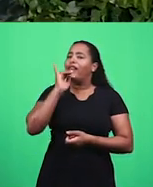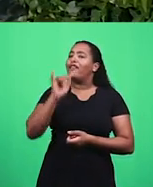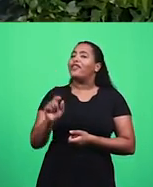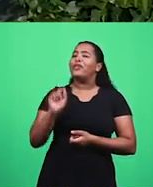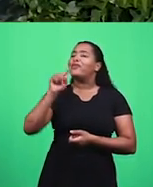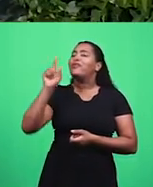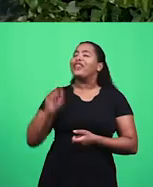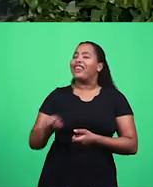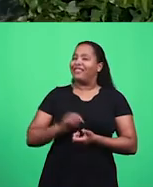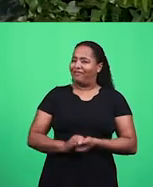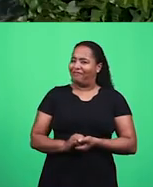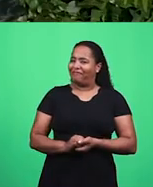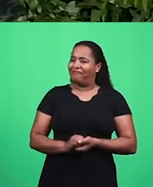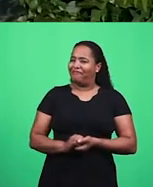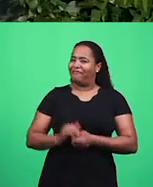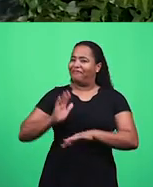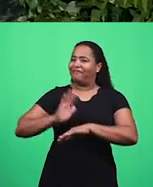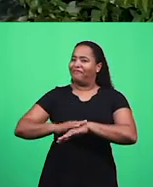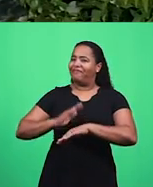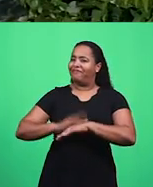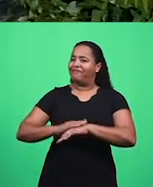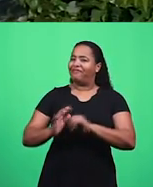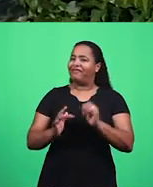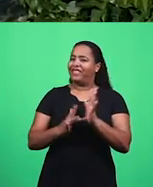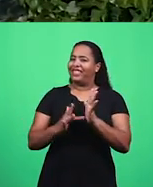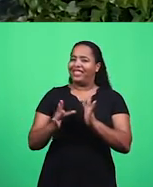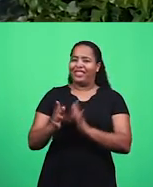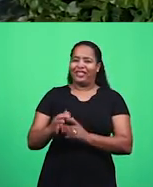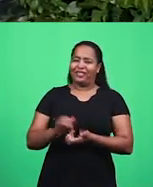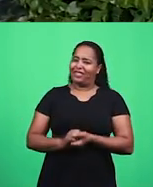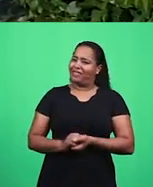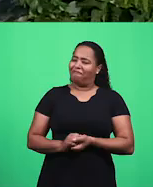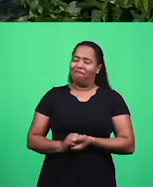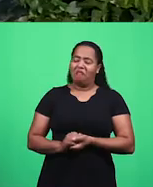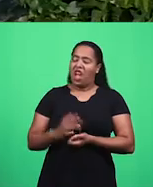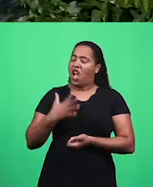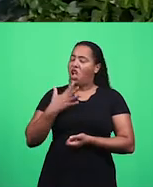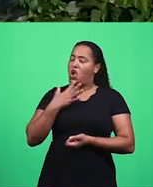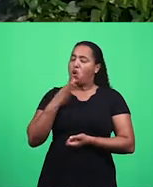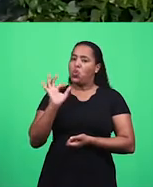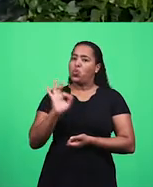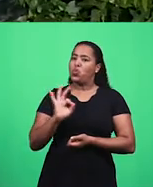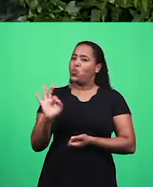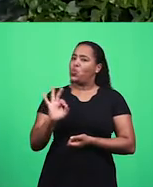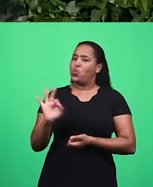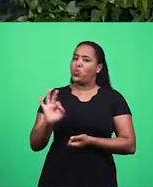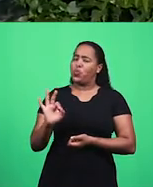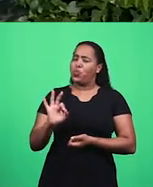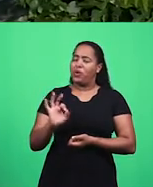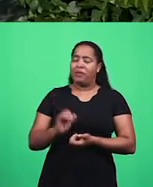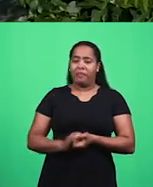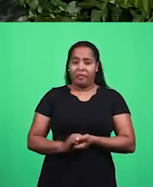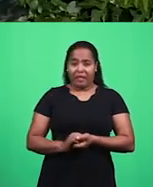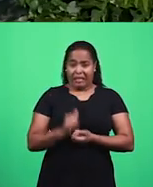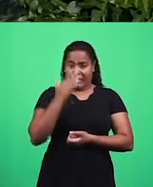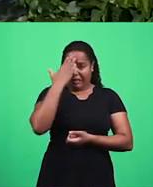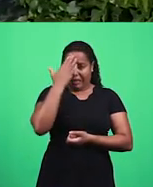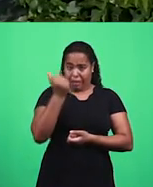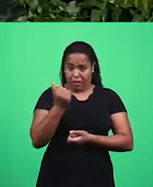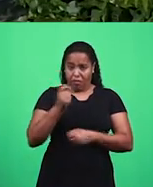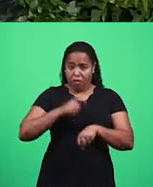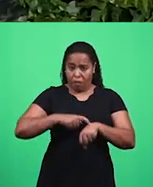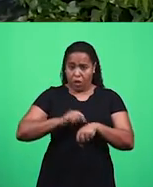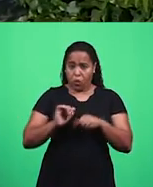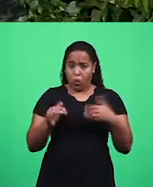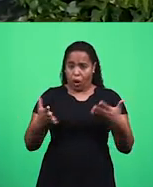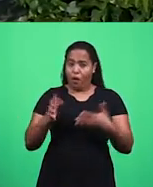ты унес его?» Она на самом деле говорила с Иисусом. Она не узнала его, представьте.